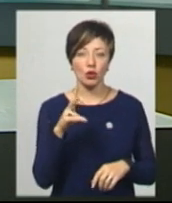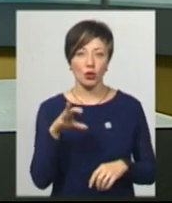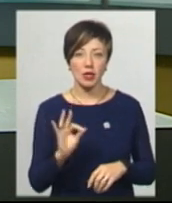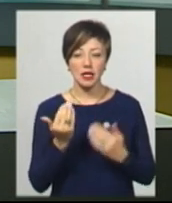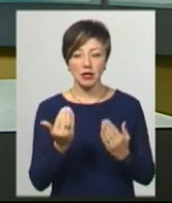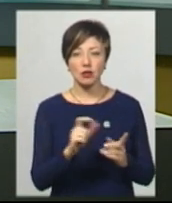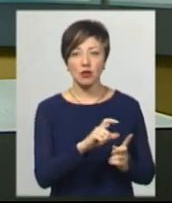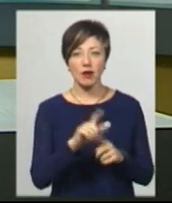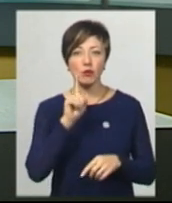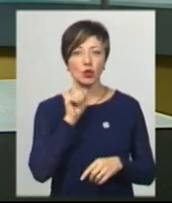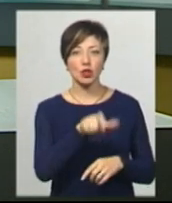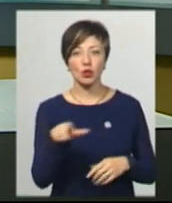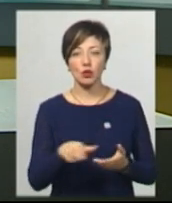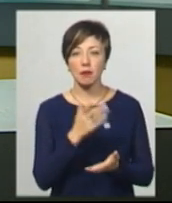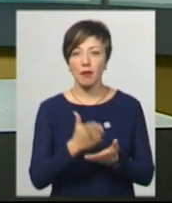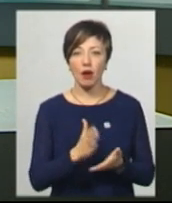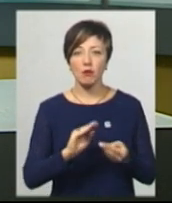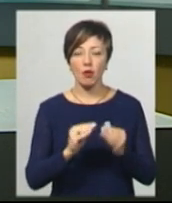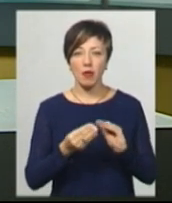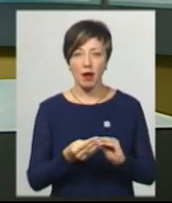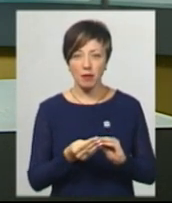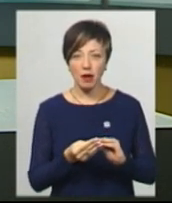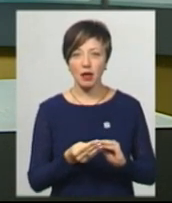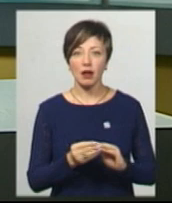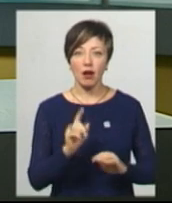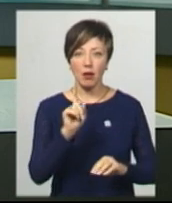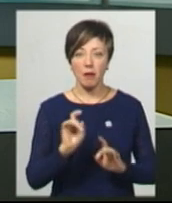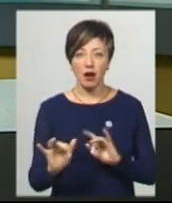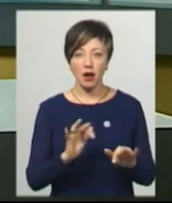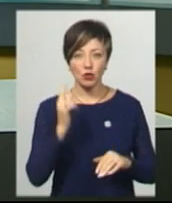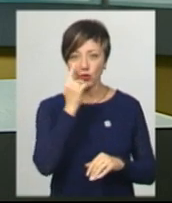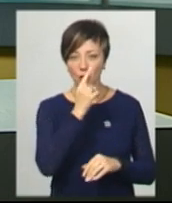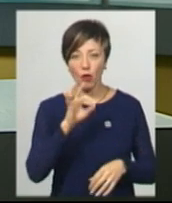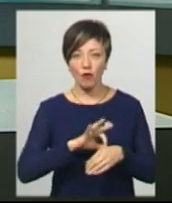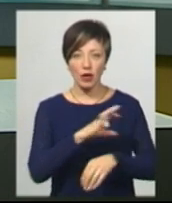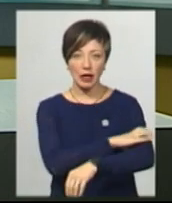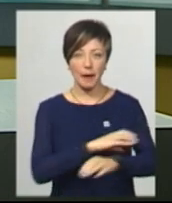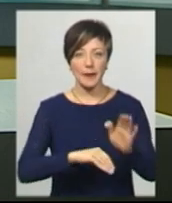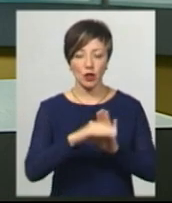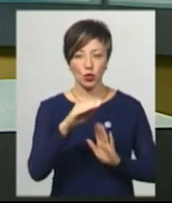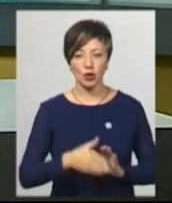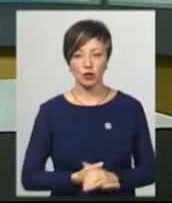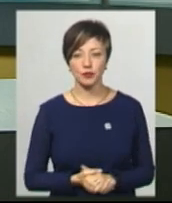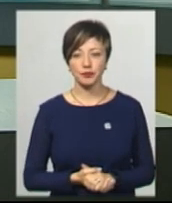її словами, молоді люди мають проблеми з опорно-руховим апаратом, зором та хворіють на гіпертонію.